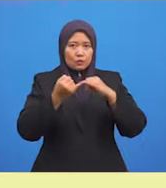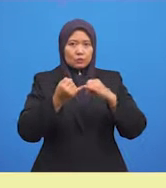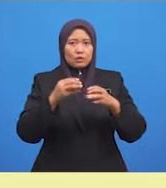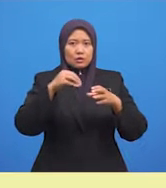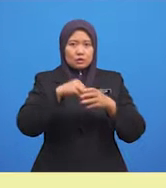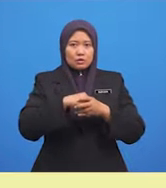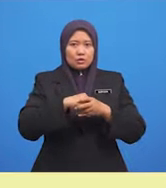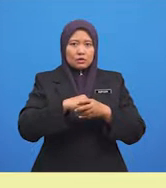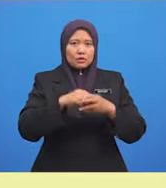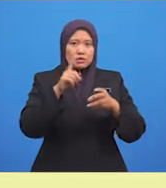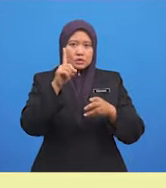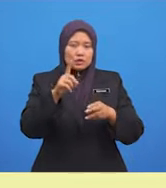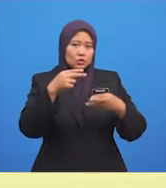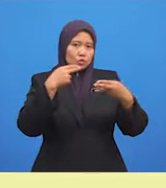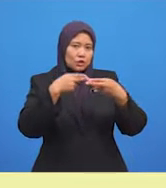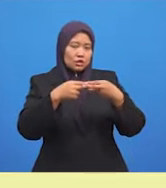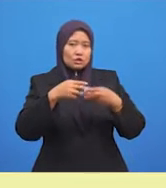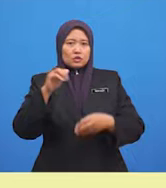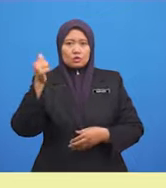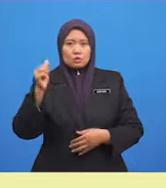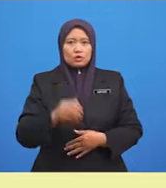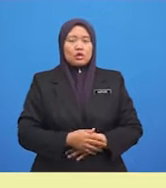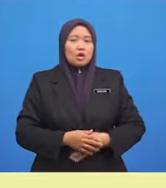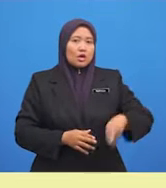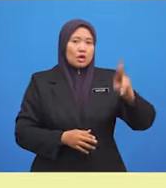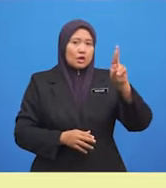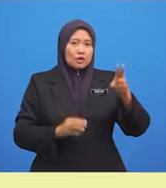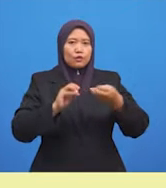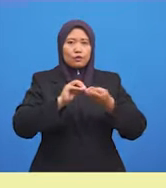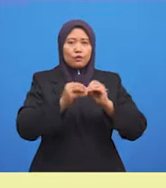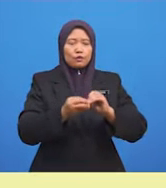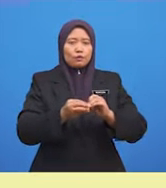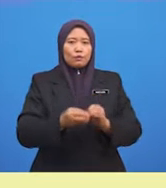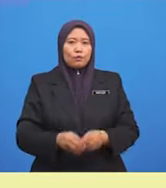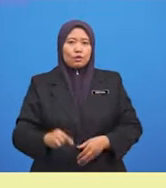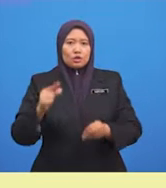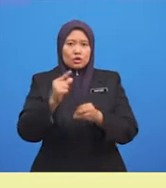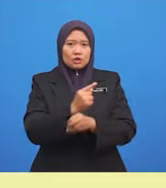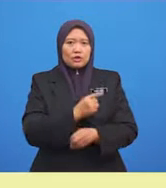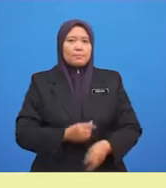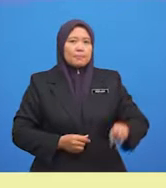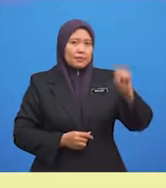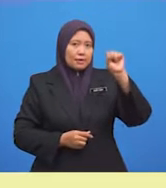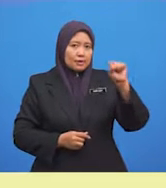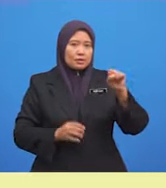Manakala set R ialah nombor genap dan set S ialah nombor gandaan